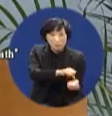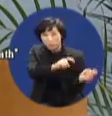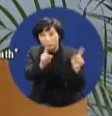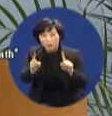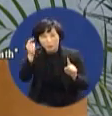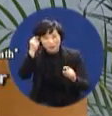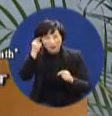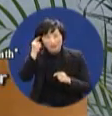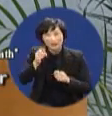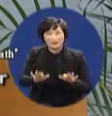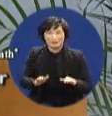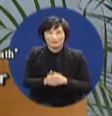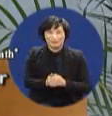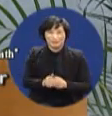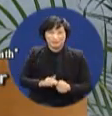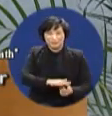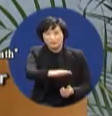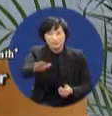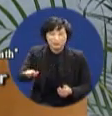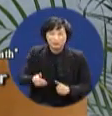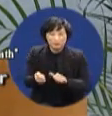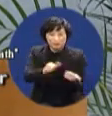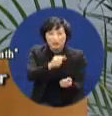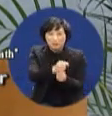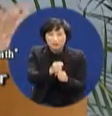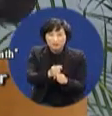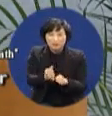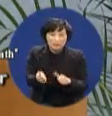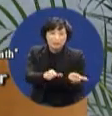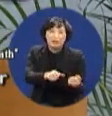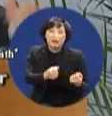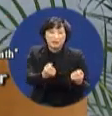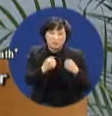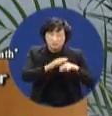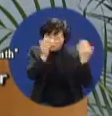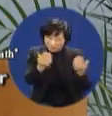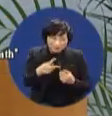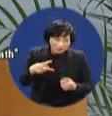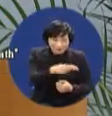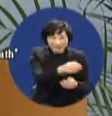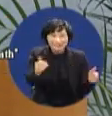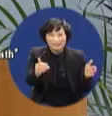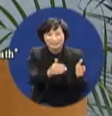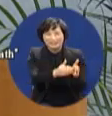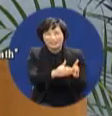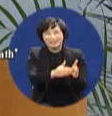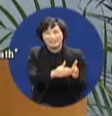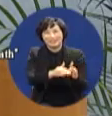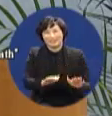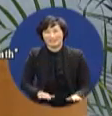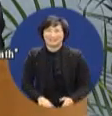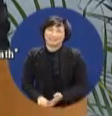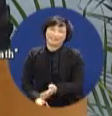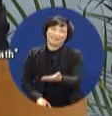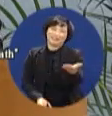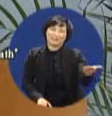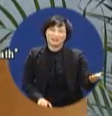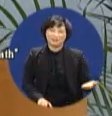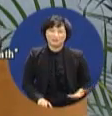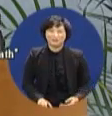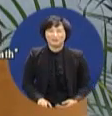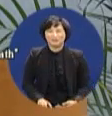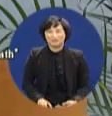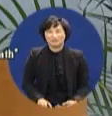부활한 것은 바로 우리를 죽이는 사망의 세력은 끝나버렸다 이 말이야. 여러분, 바로